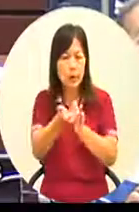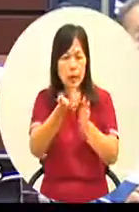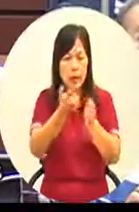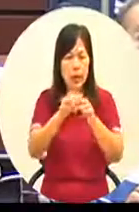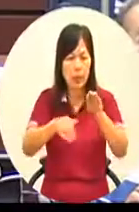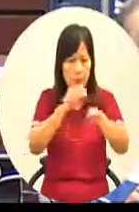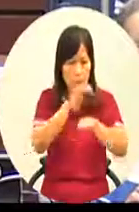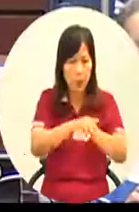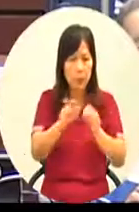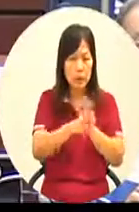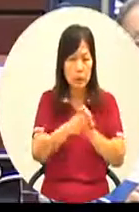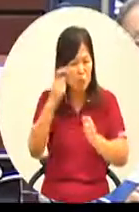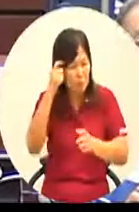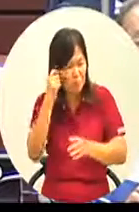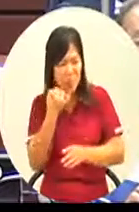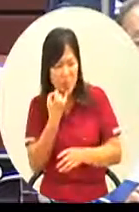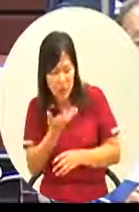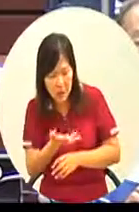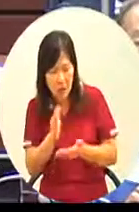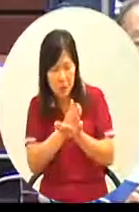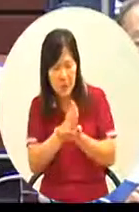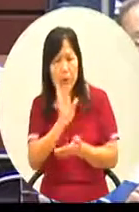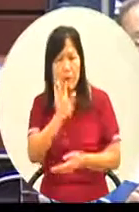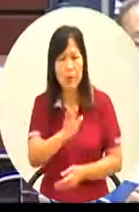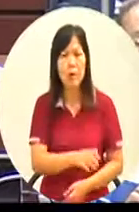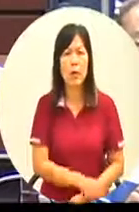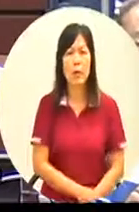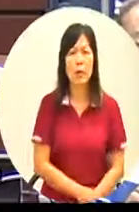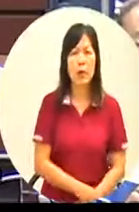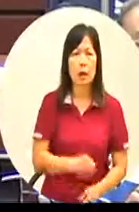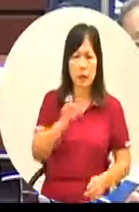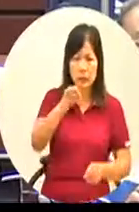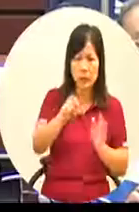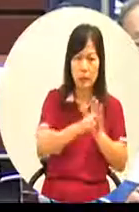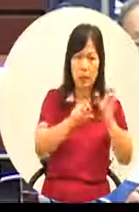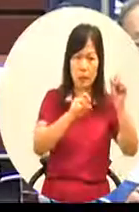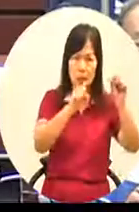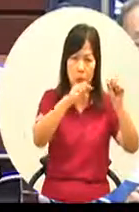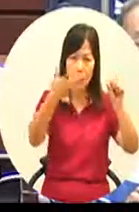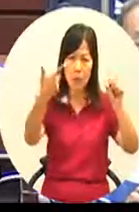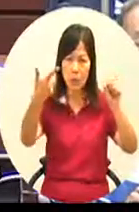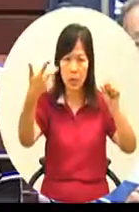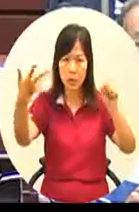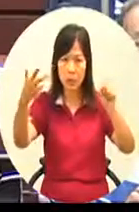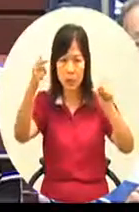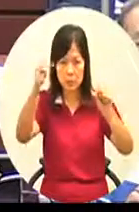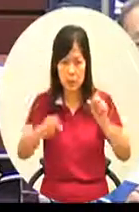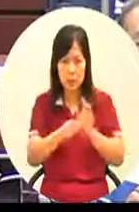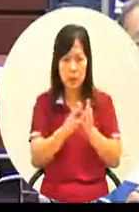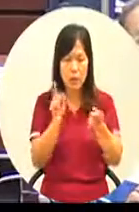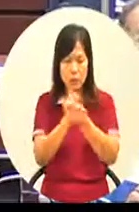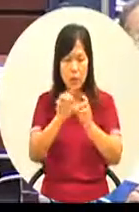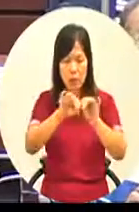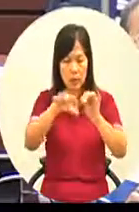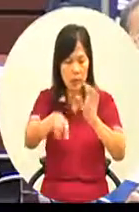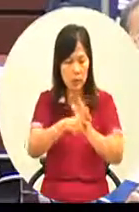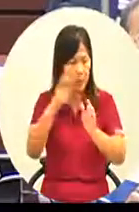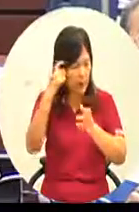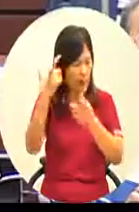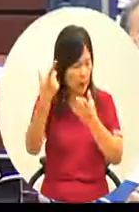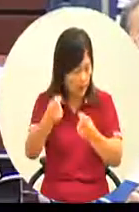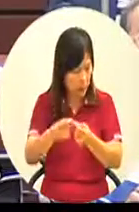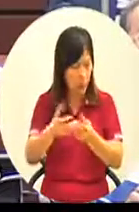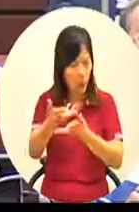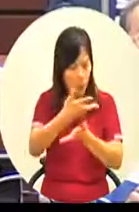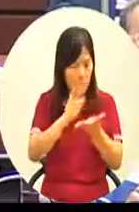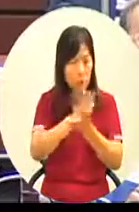成这个可行性评估嘛啊，经费5.67亿啊，那我们会请水利局先跟地方取得共识之后，赶